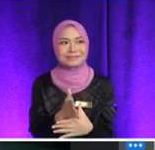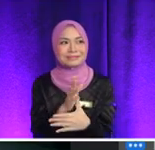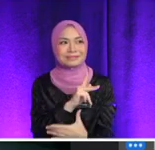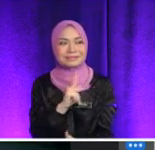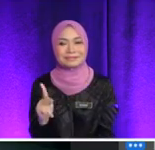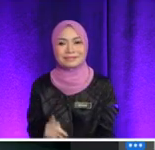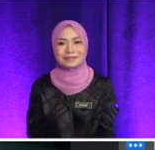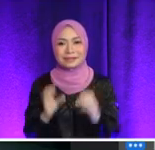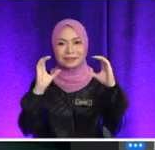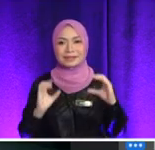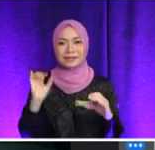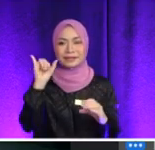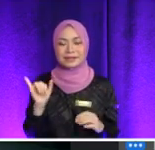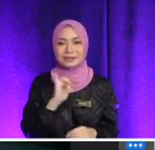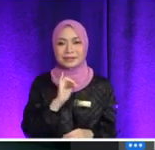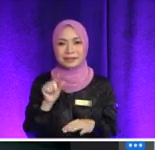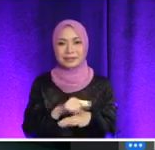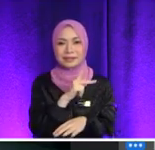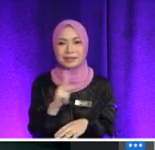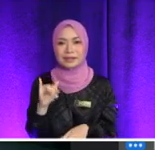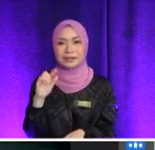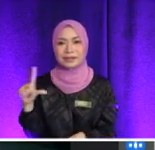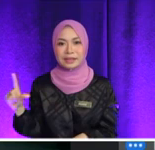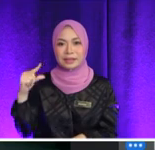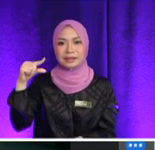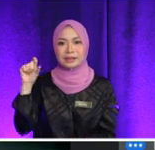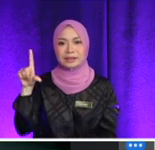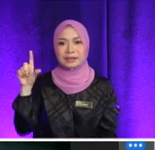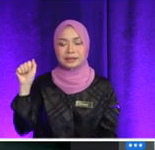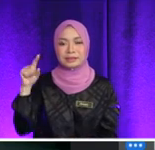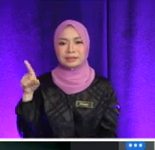kayaknya saya gunakan adalah glazing dan